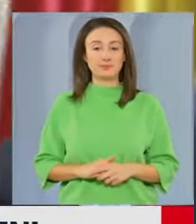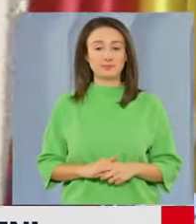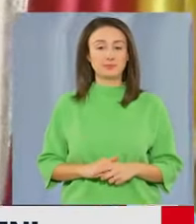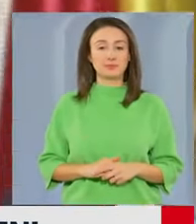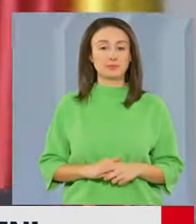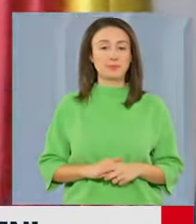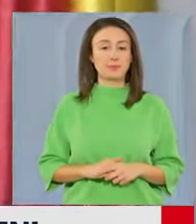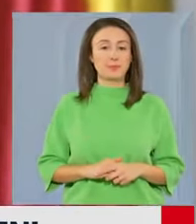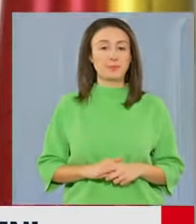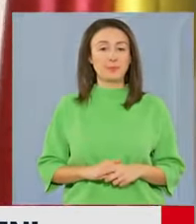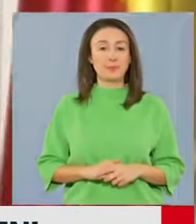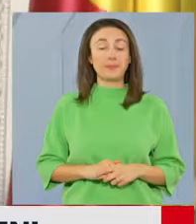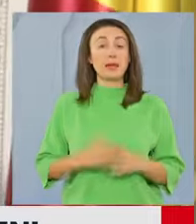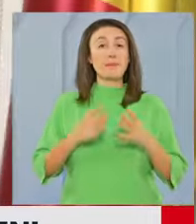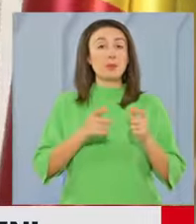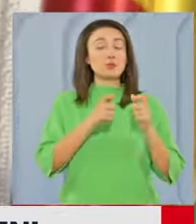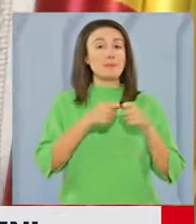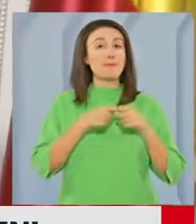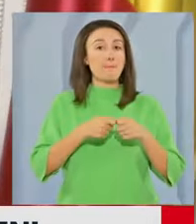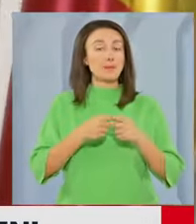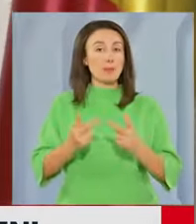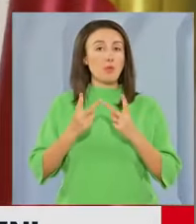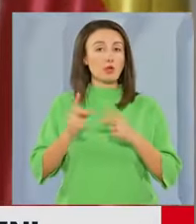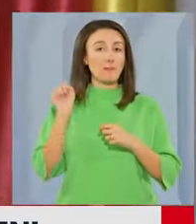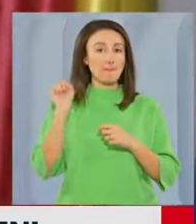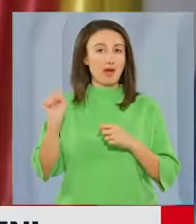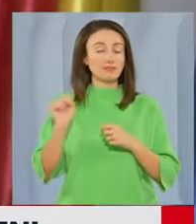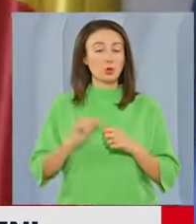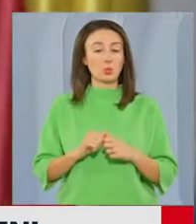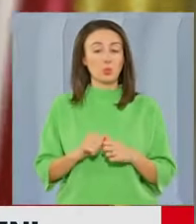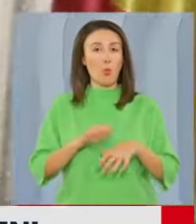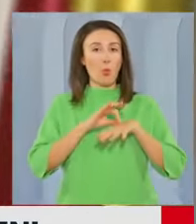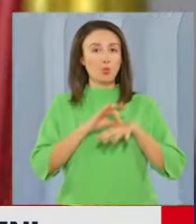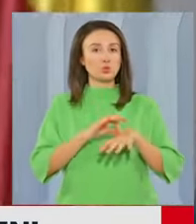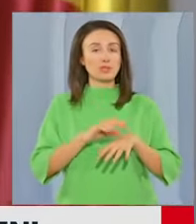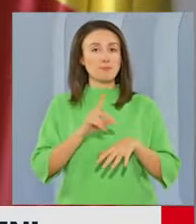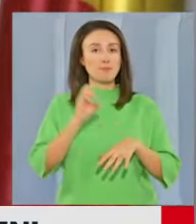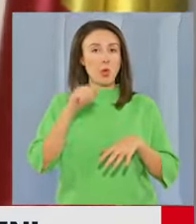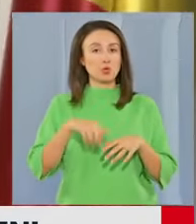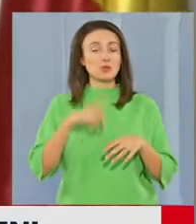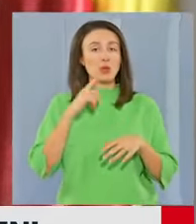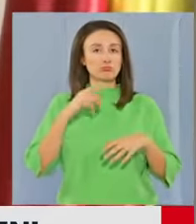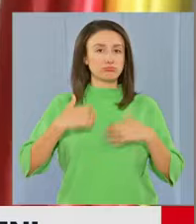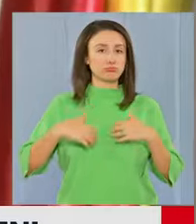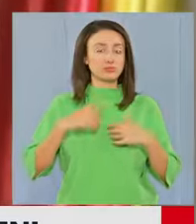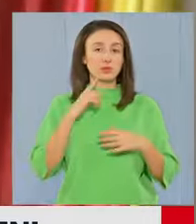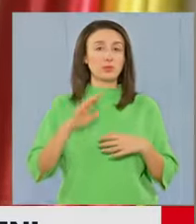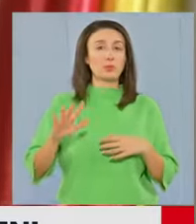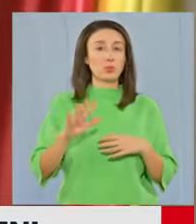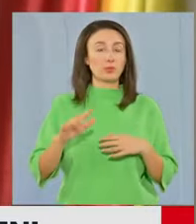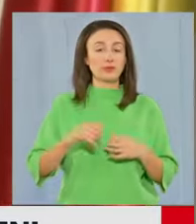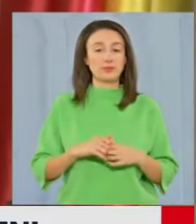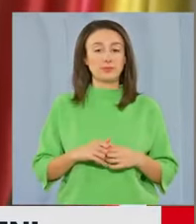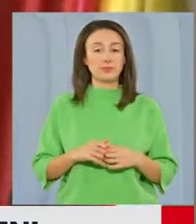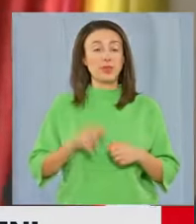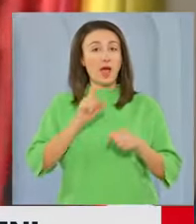Doar în ultimele săptămâni, mai mulți membri importanți ai partidului extremist condus de George Simion s-au dezlănțuit în spațiul public